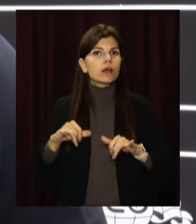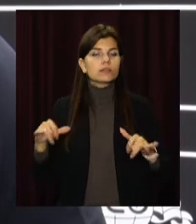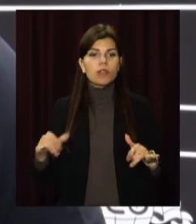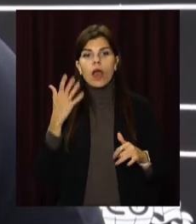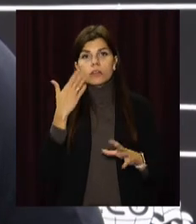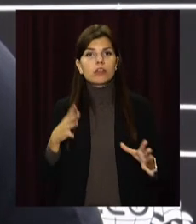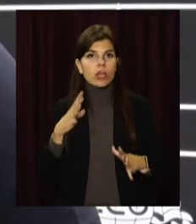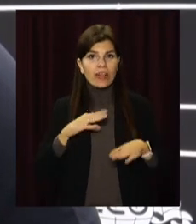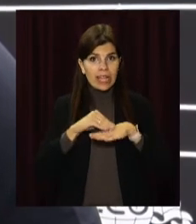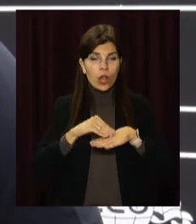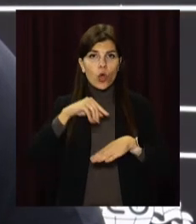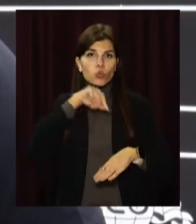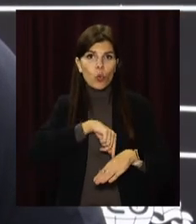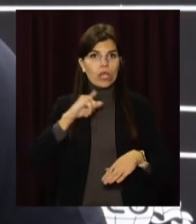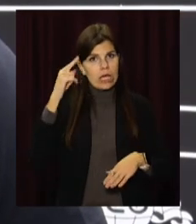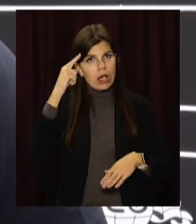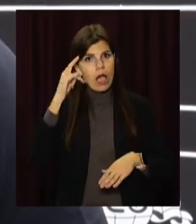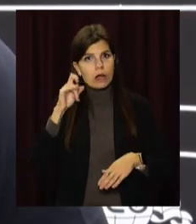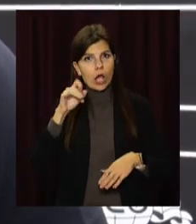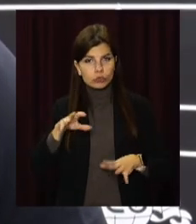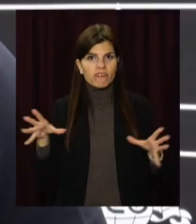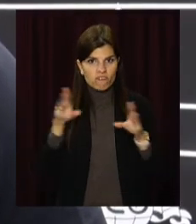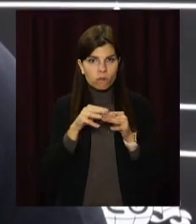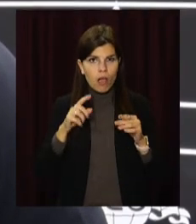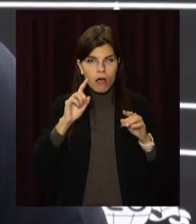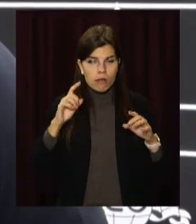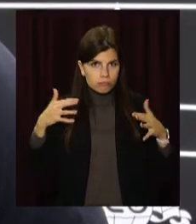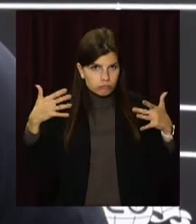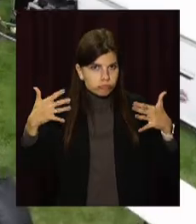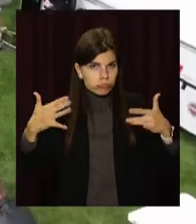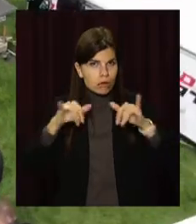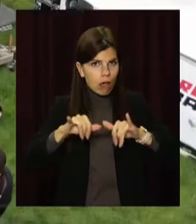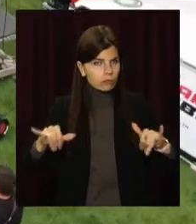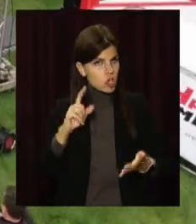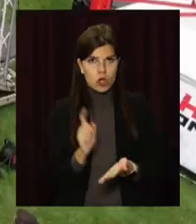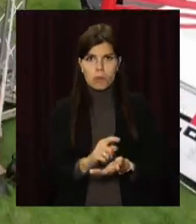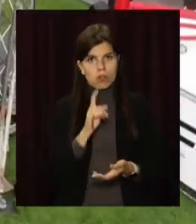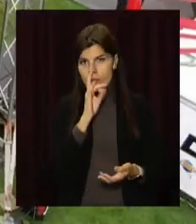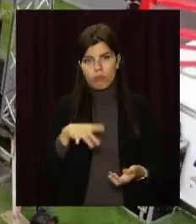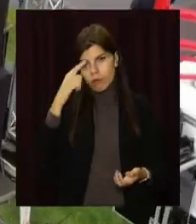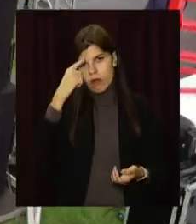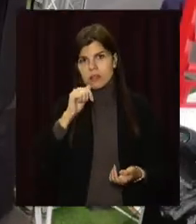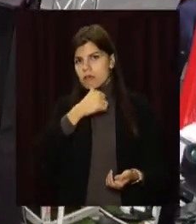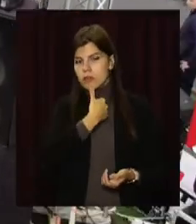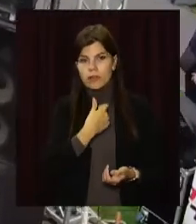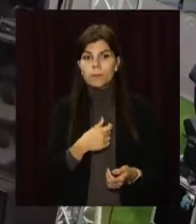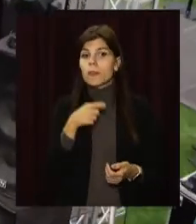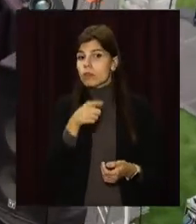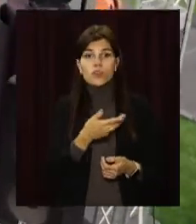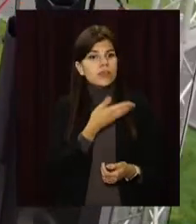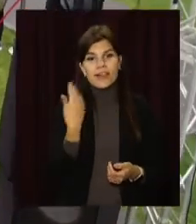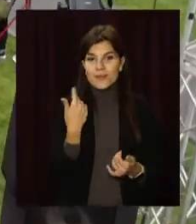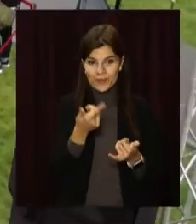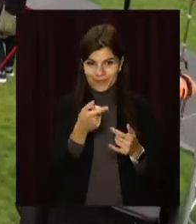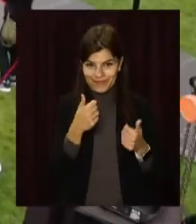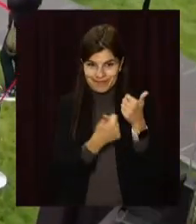Коли тренуєш тіло, дух і разом в стороні стояти не буде, він буде всесторонньо розвиватися теж. Тут немає ні переможців, ні переможених.